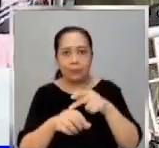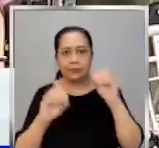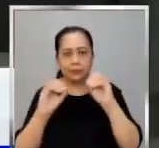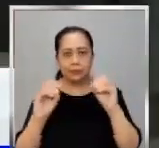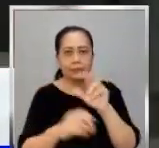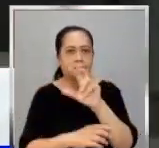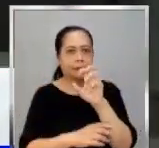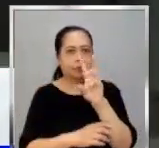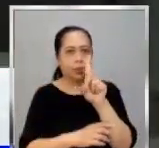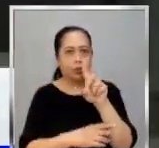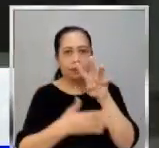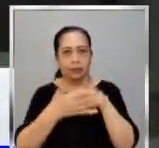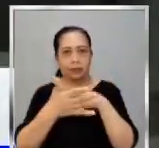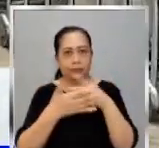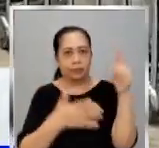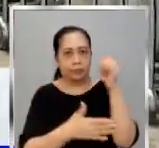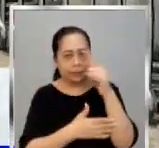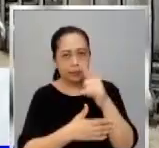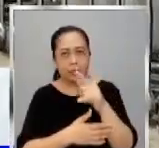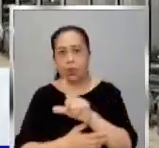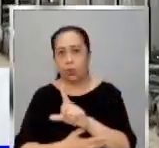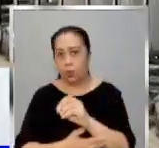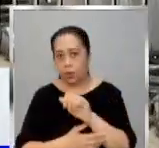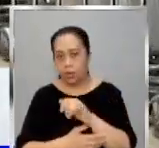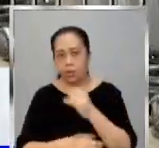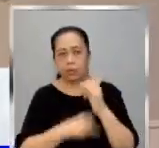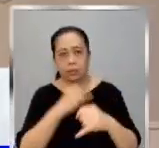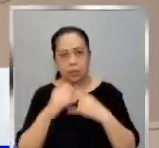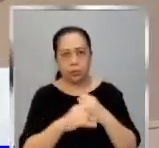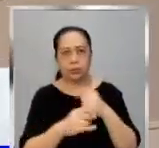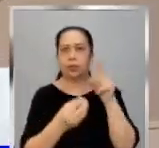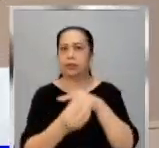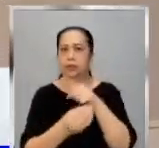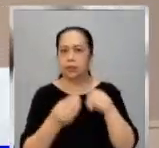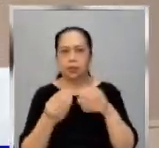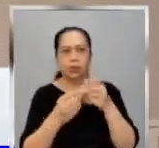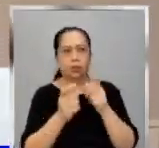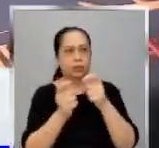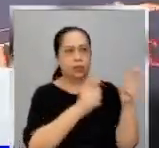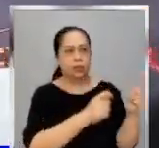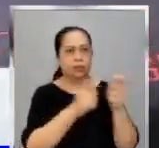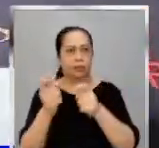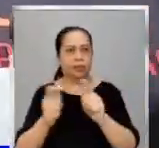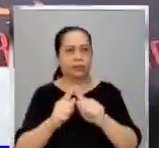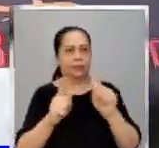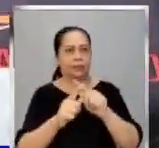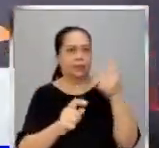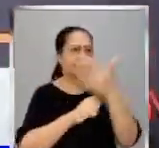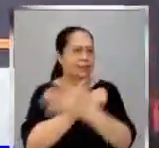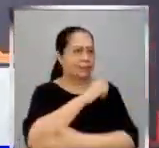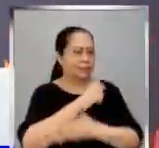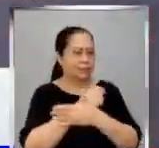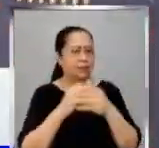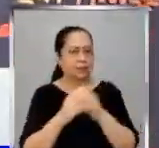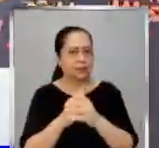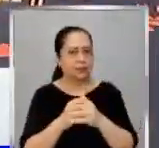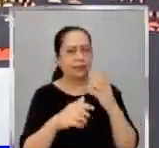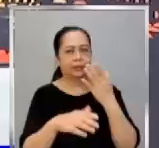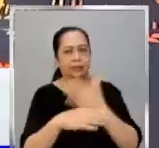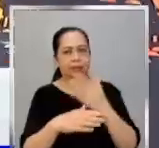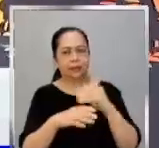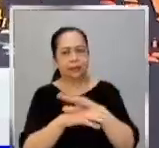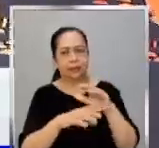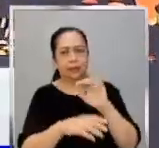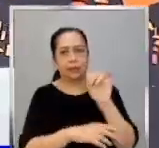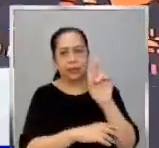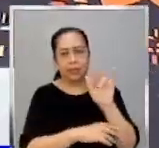361 flights, domestic at international, ang nakansela o na-divert sa airport sa ibang bansa. Isa sa mga naapektuhan si Jerilyn